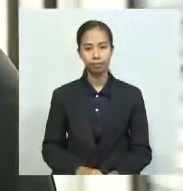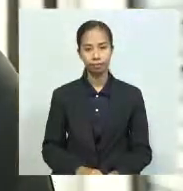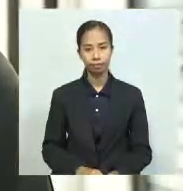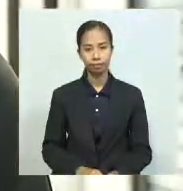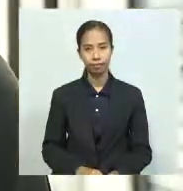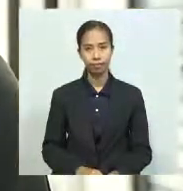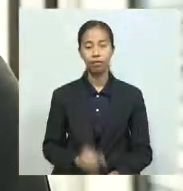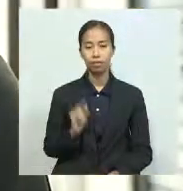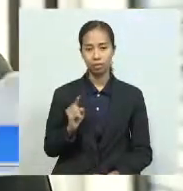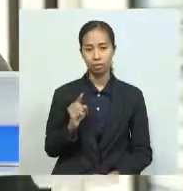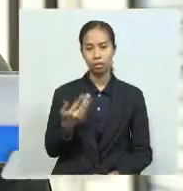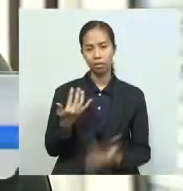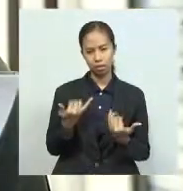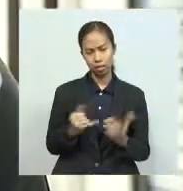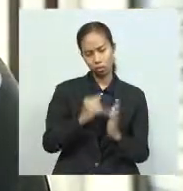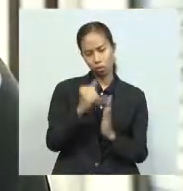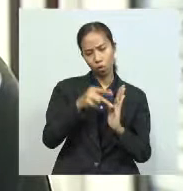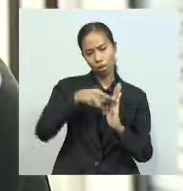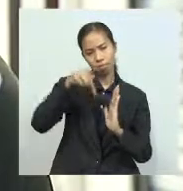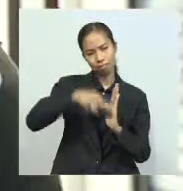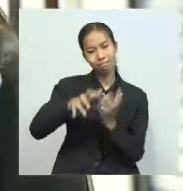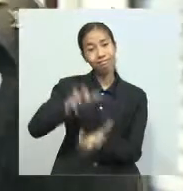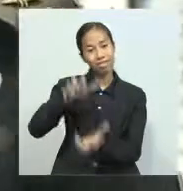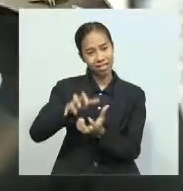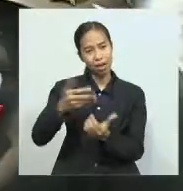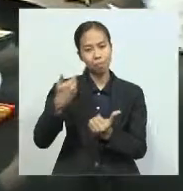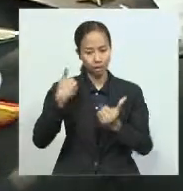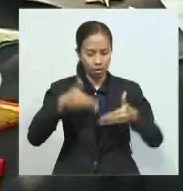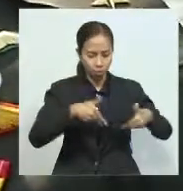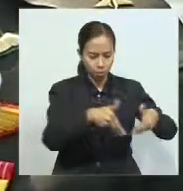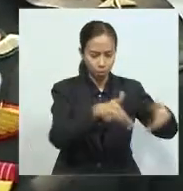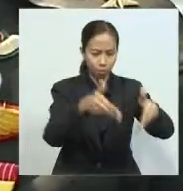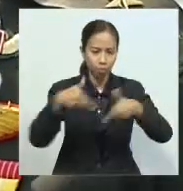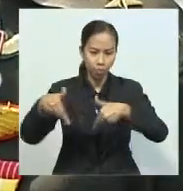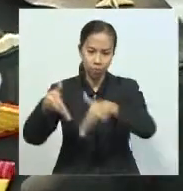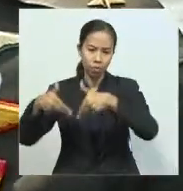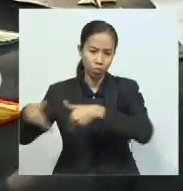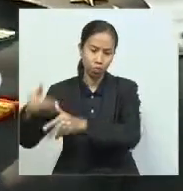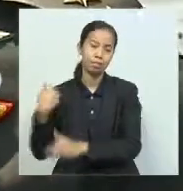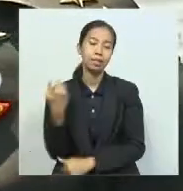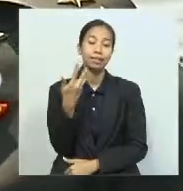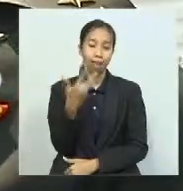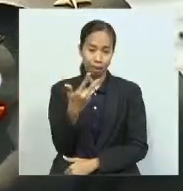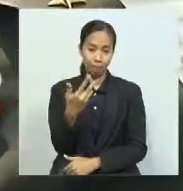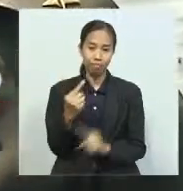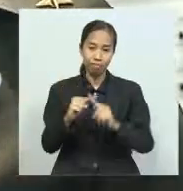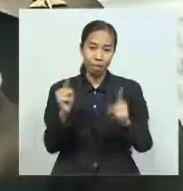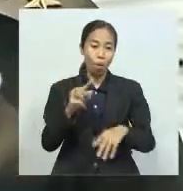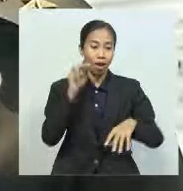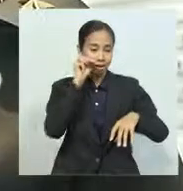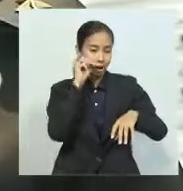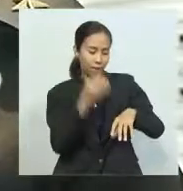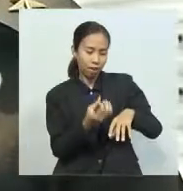จริงๆในพื้นที่พิจิตรเรามีแม่น้ำสามสายแต่ว่าแหล่งต้นทุนของน้ำมันไม่มีชัดเจนต้องไปขอจาก